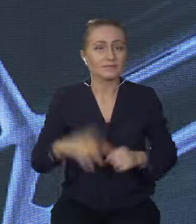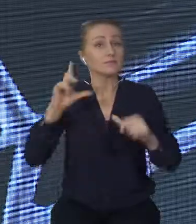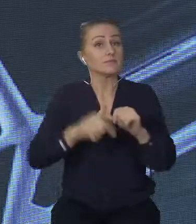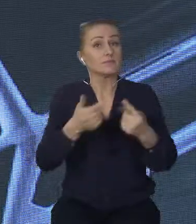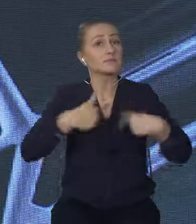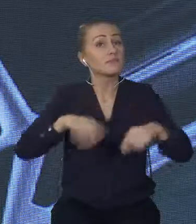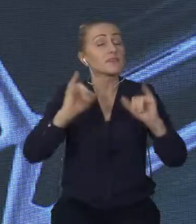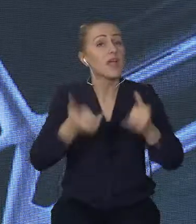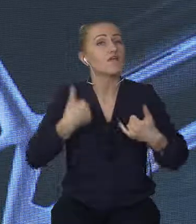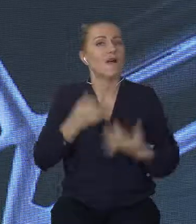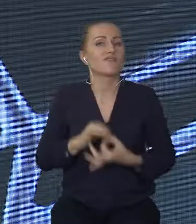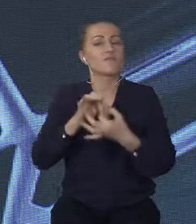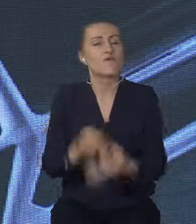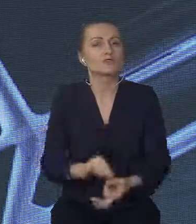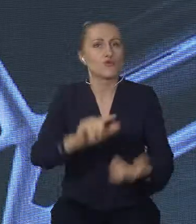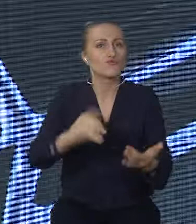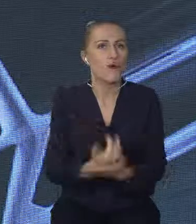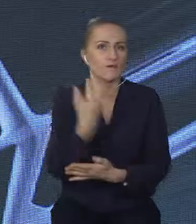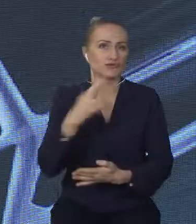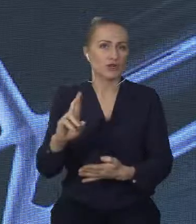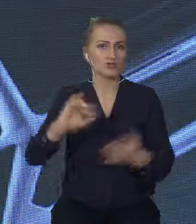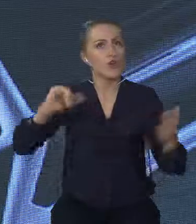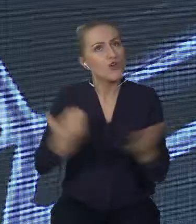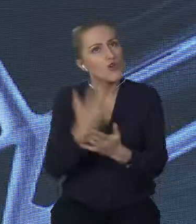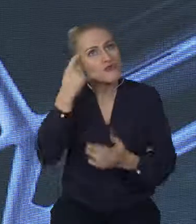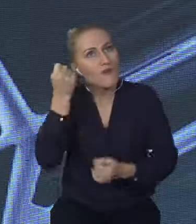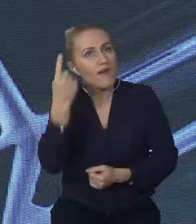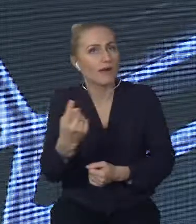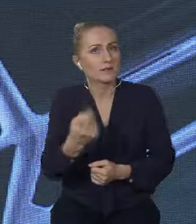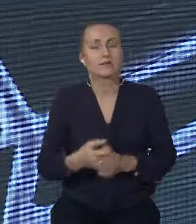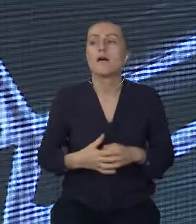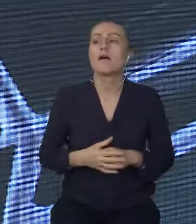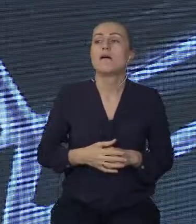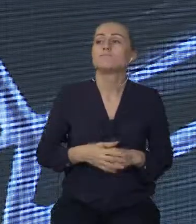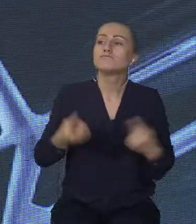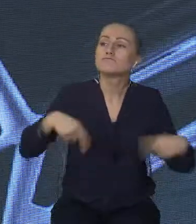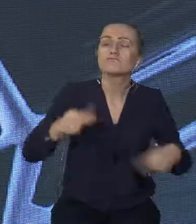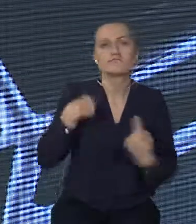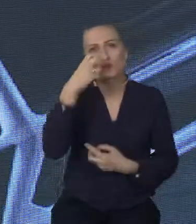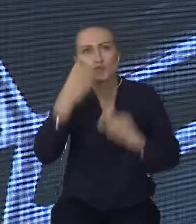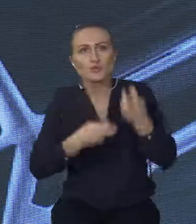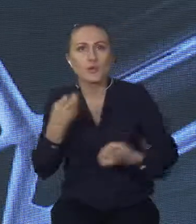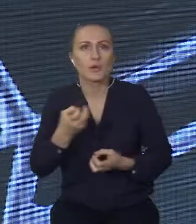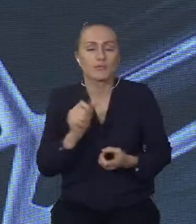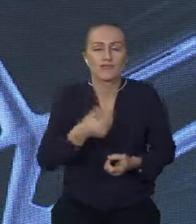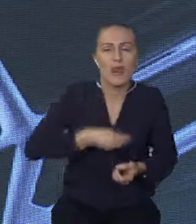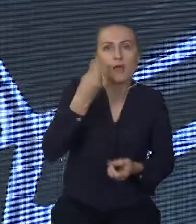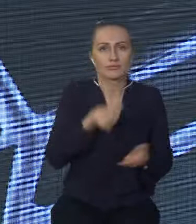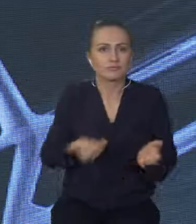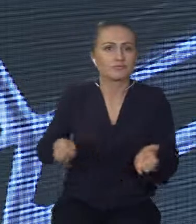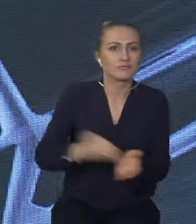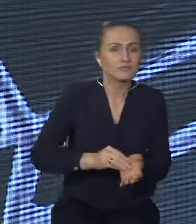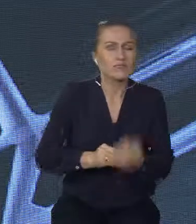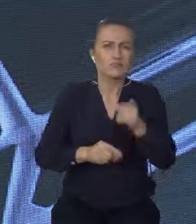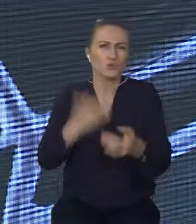wprowadzaniem rzeczy nowych, innowacji, szukamy takich pomysłów, które moglibyśmy jeszcze ulepszyć i zajmujemy się tym